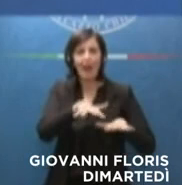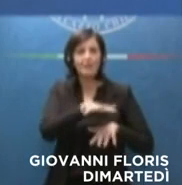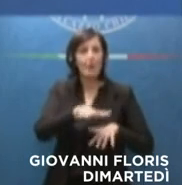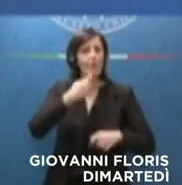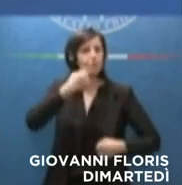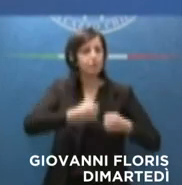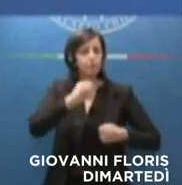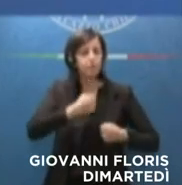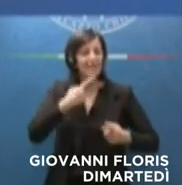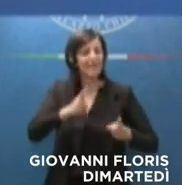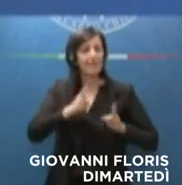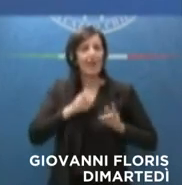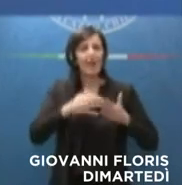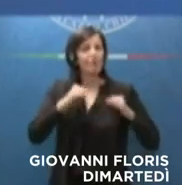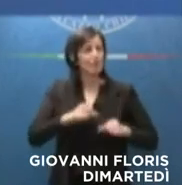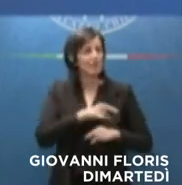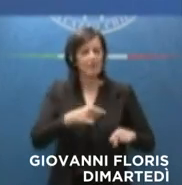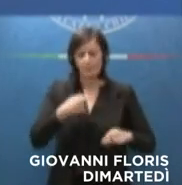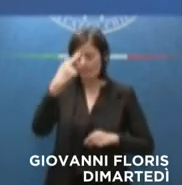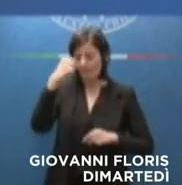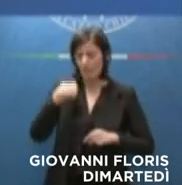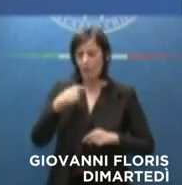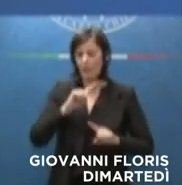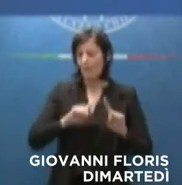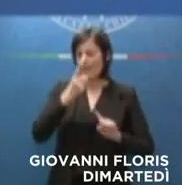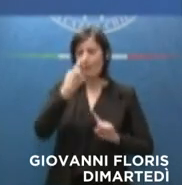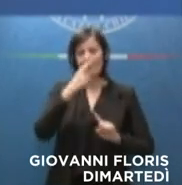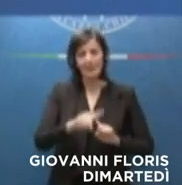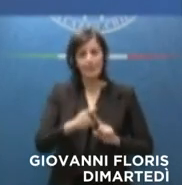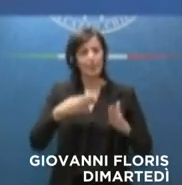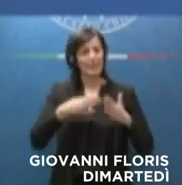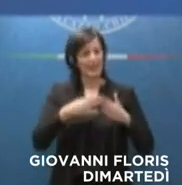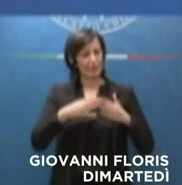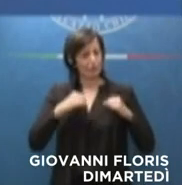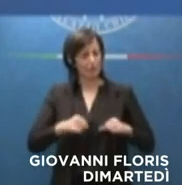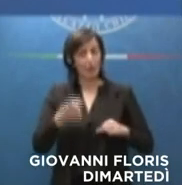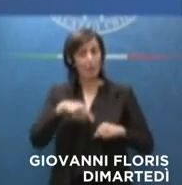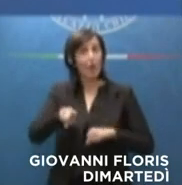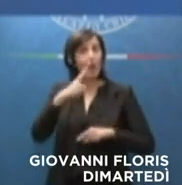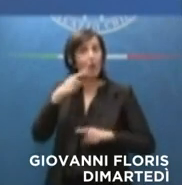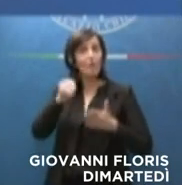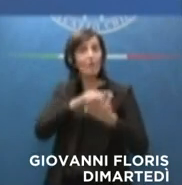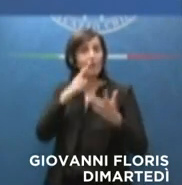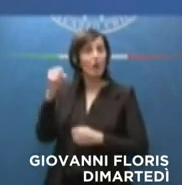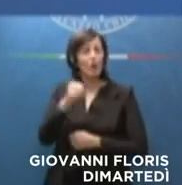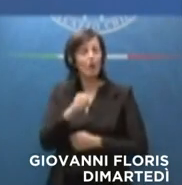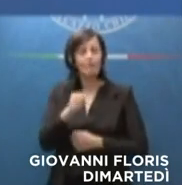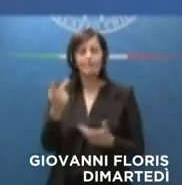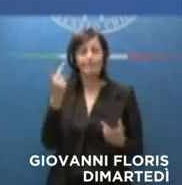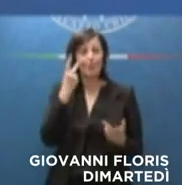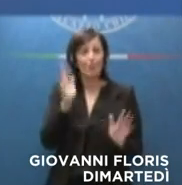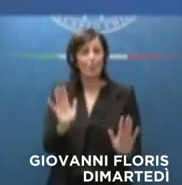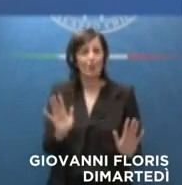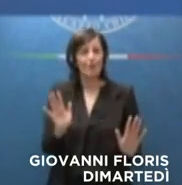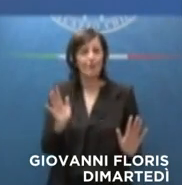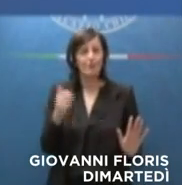cittadinanza. Segnalo che, se non vado errata, nella prima versione del reddito di cittadinanza votarono contro anche loro. Sì. Guardi, io